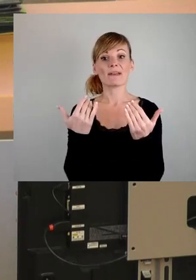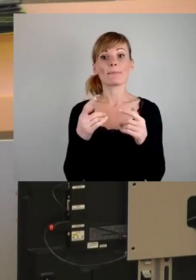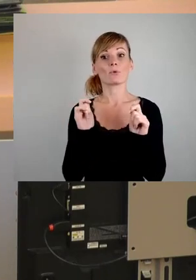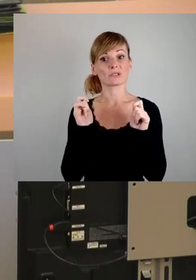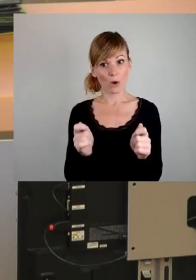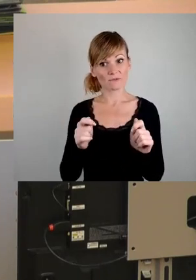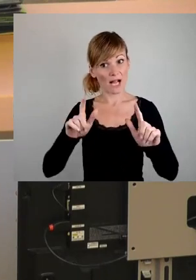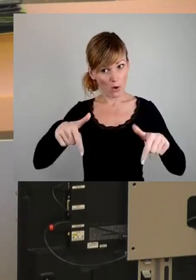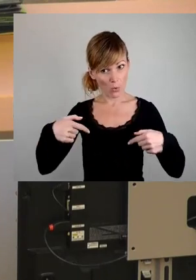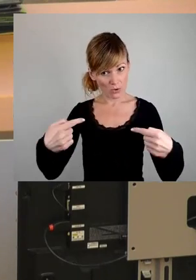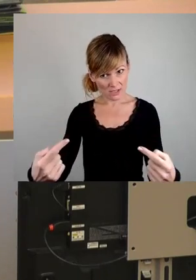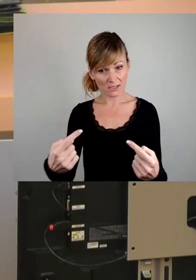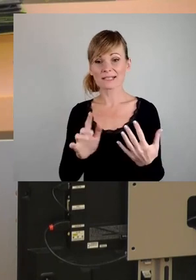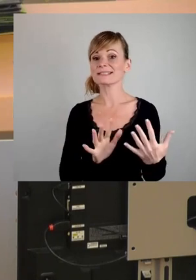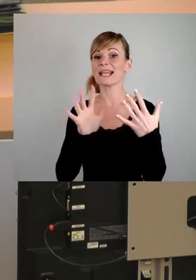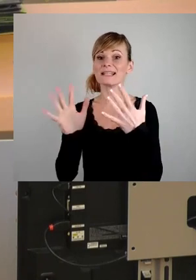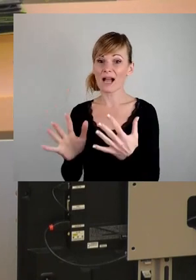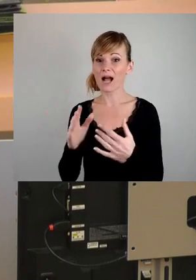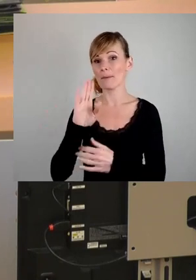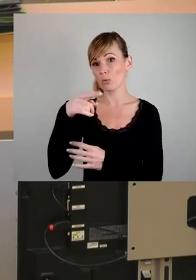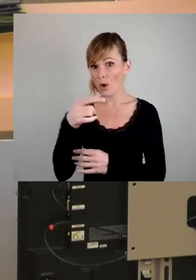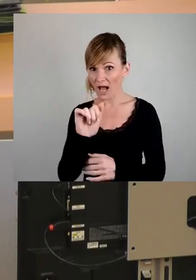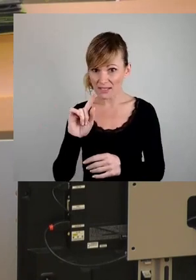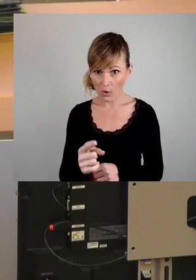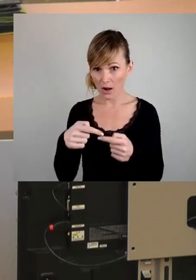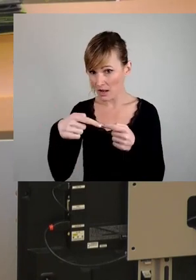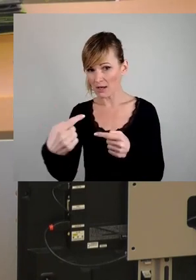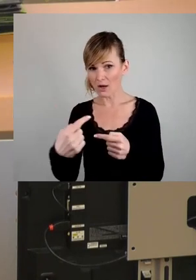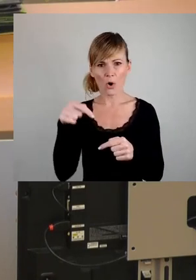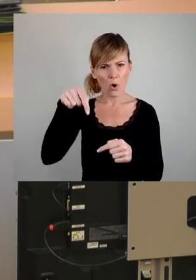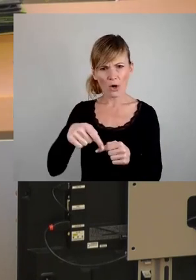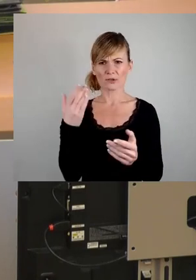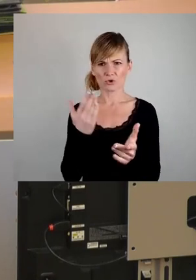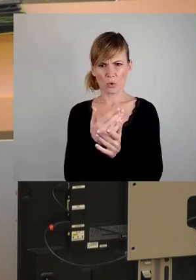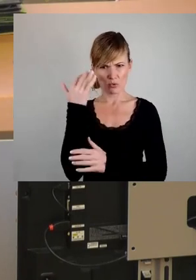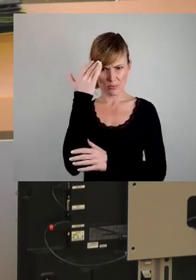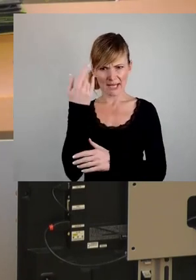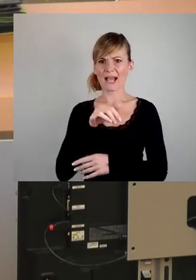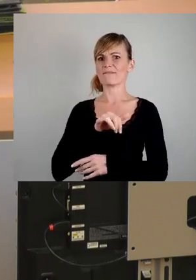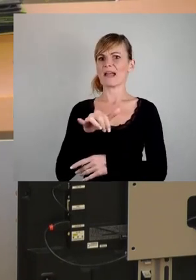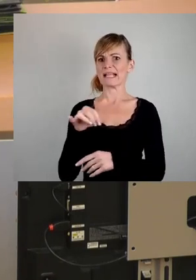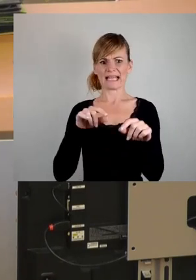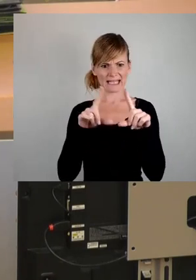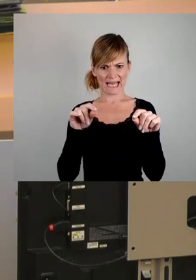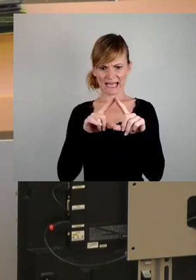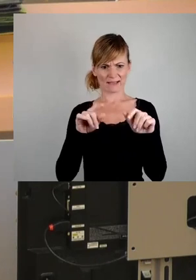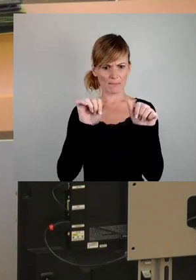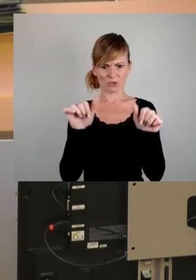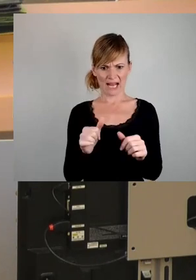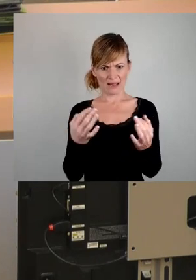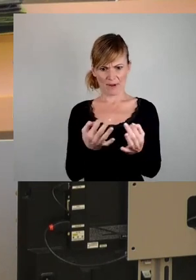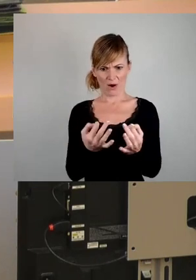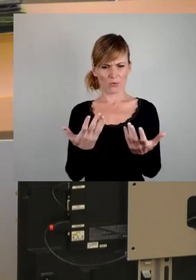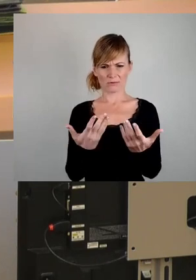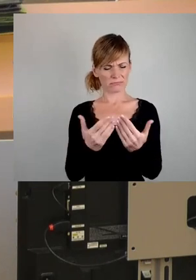Buga soll in 10 Jahren stattfinden. Wir reden aber heute schon darüber, welche Ticketmodelle wir haben wollen. Das ist das Gleiche, als wenn